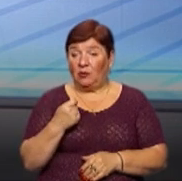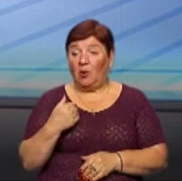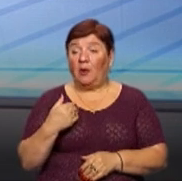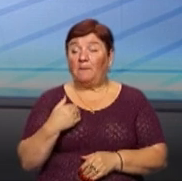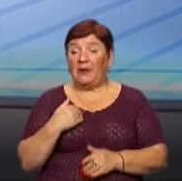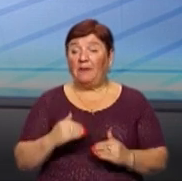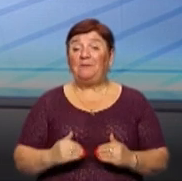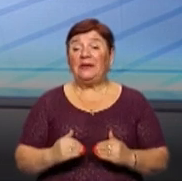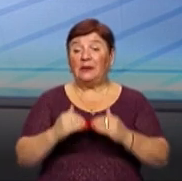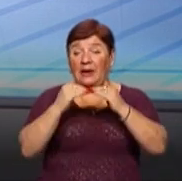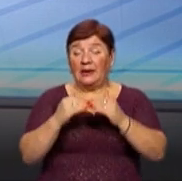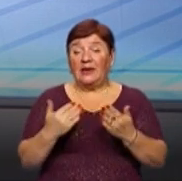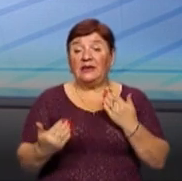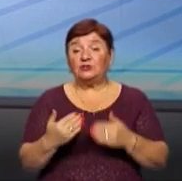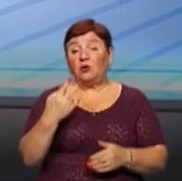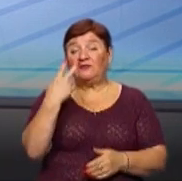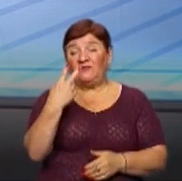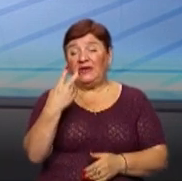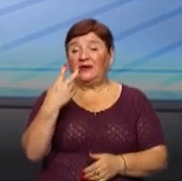б зараз підняли. Якщо в неї пенсії